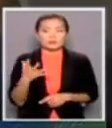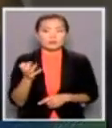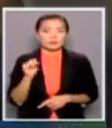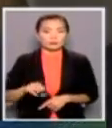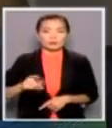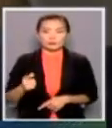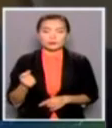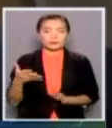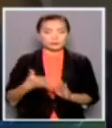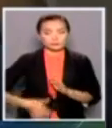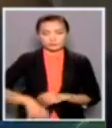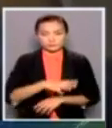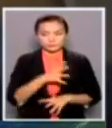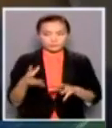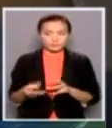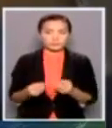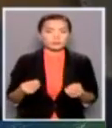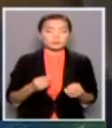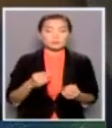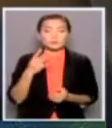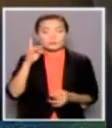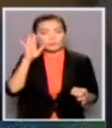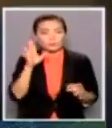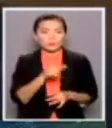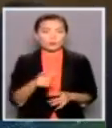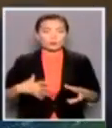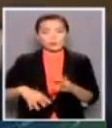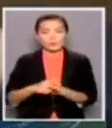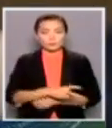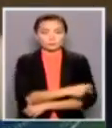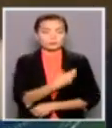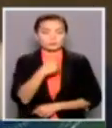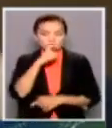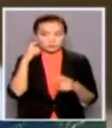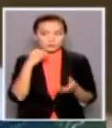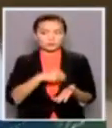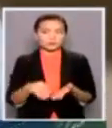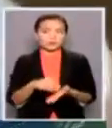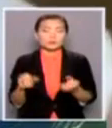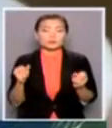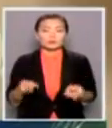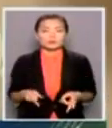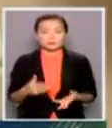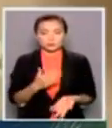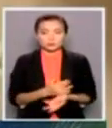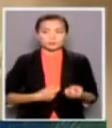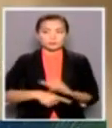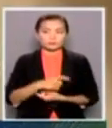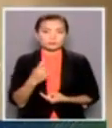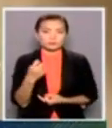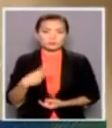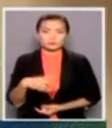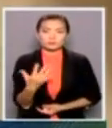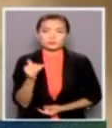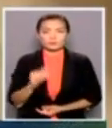мың теңге шығын келтірген. Сондай-ақ ауданның аз қамтылған тұрғындар үшін медициналық маска сатып аламын деген желеумен кәсіпкерлерден